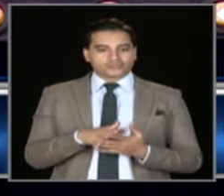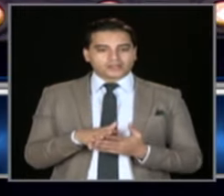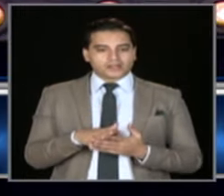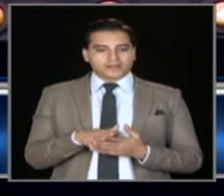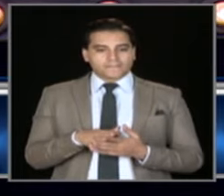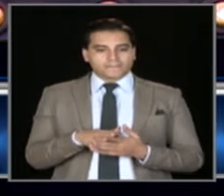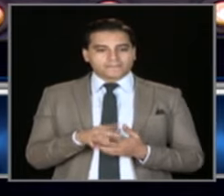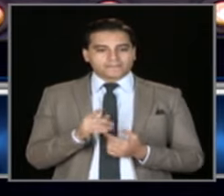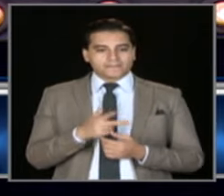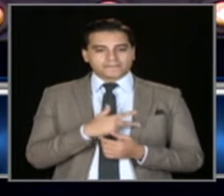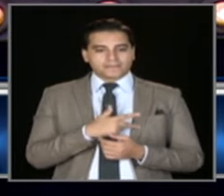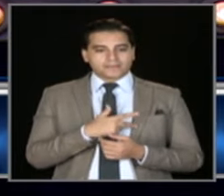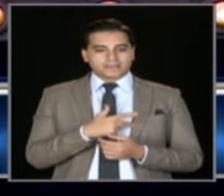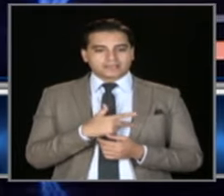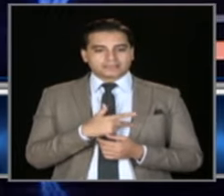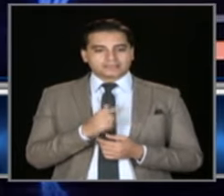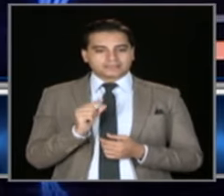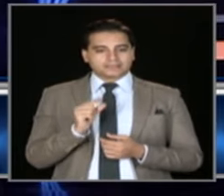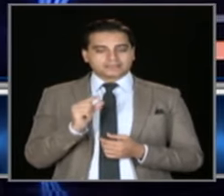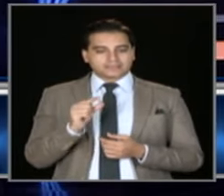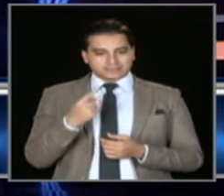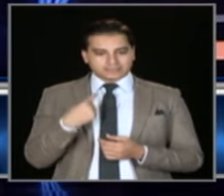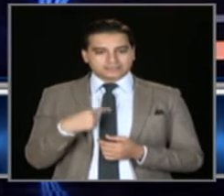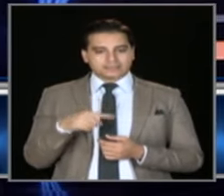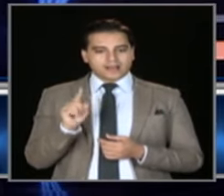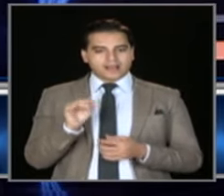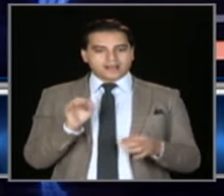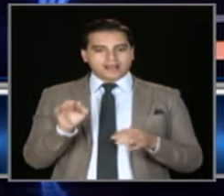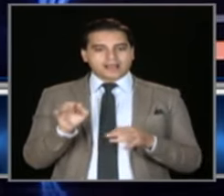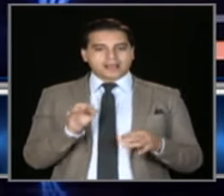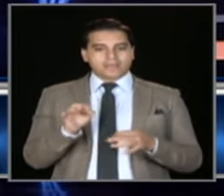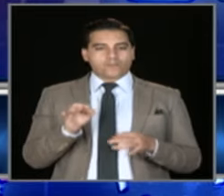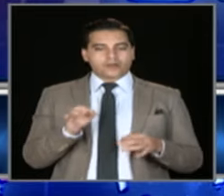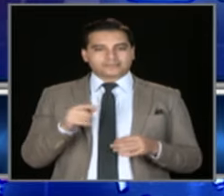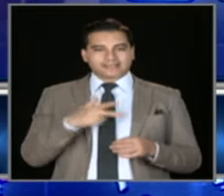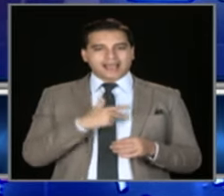الاسم الأولاني، فعلا الاسم التاني حديد صح. اسمها الأولاني إيه؟